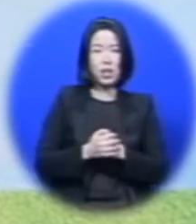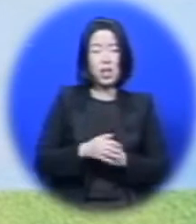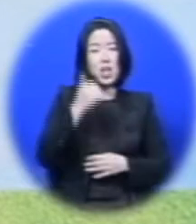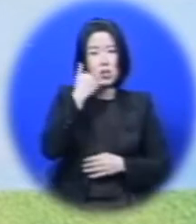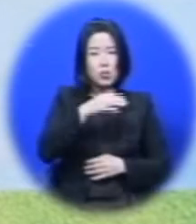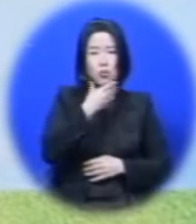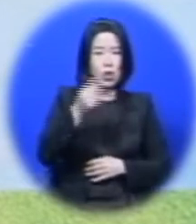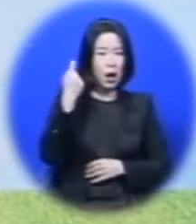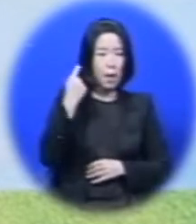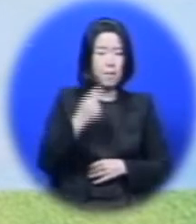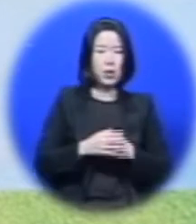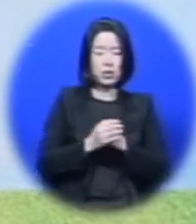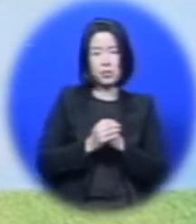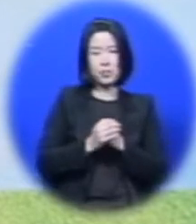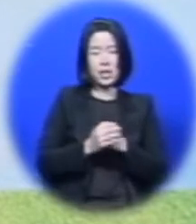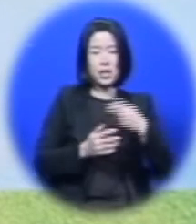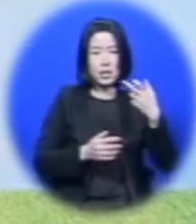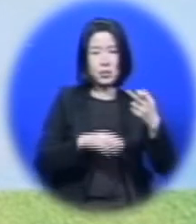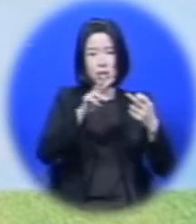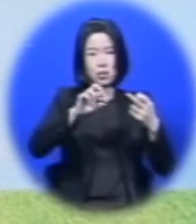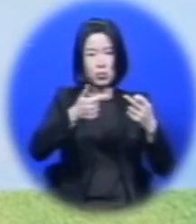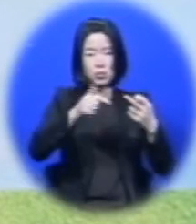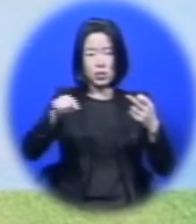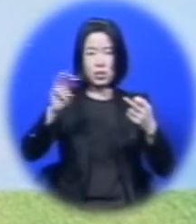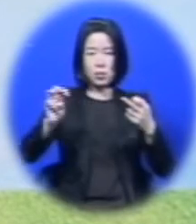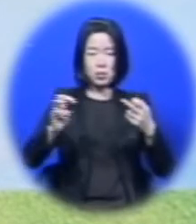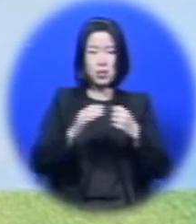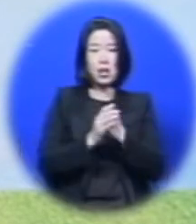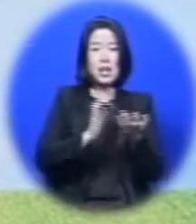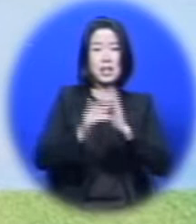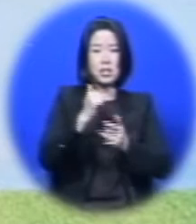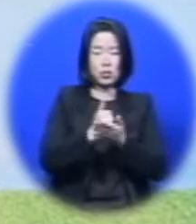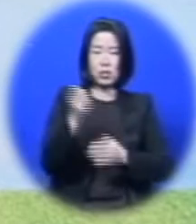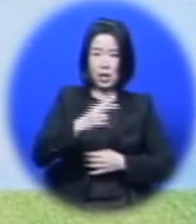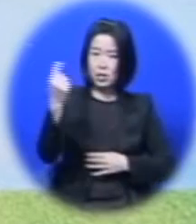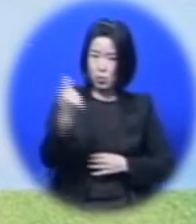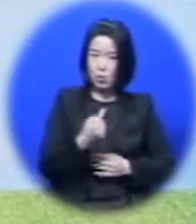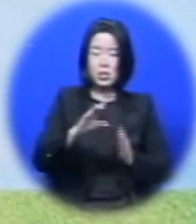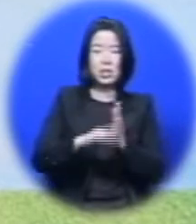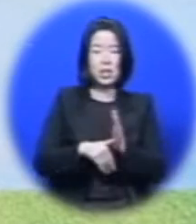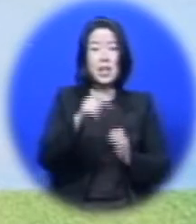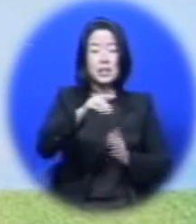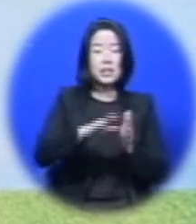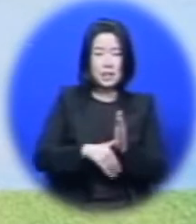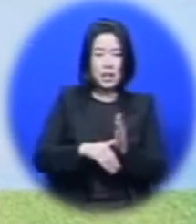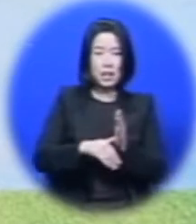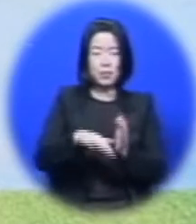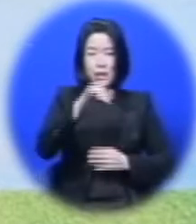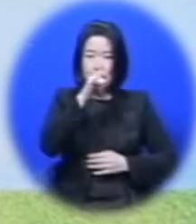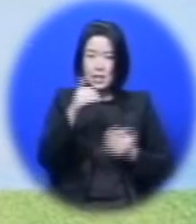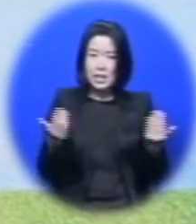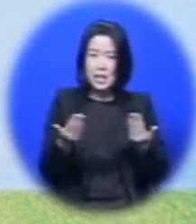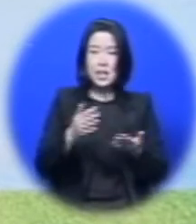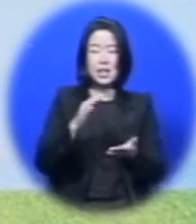누가복음 17장 26절에서 30절 말씀에 보면 예수님께서 다시 오실 때 그때 있을 일